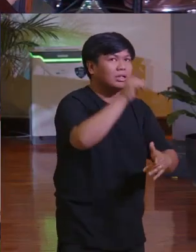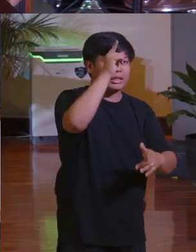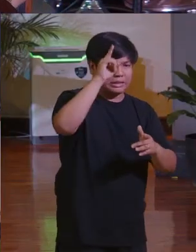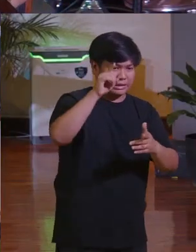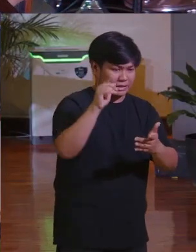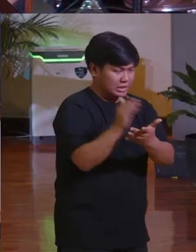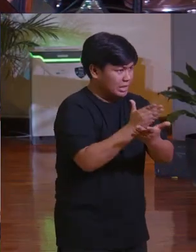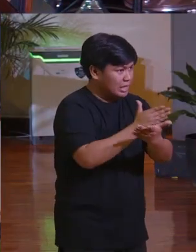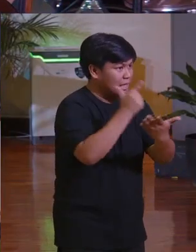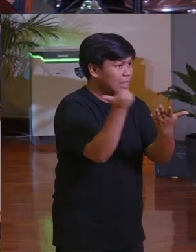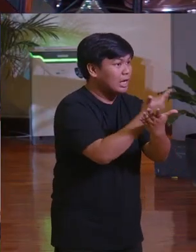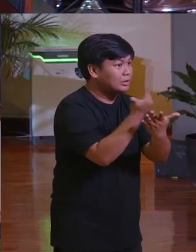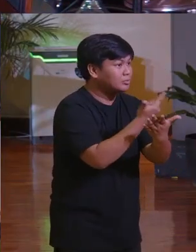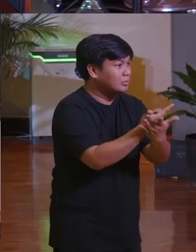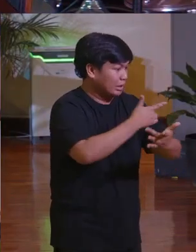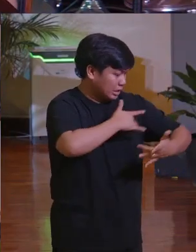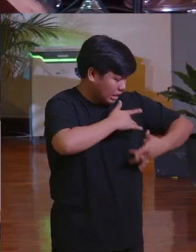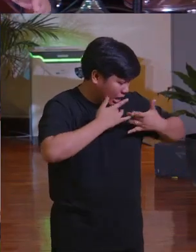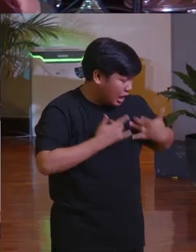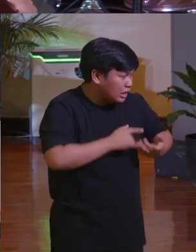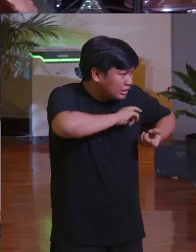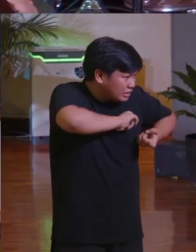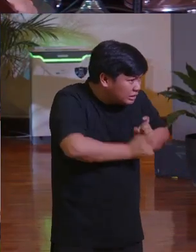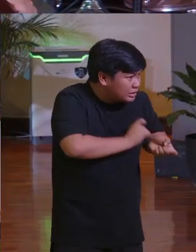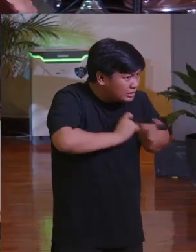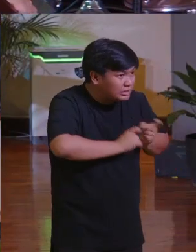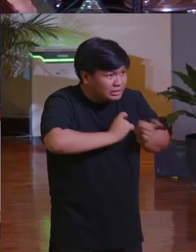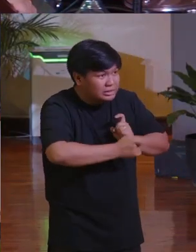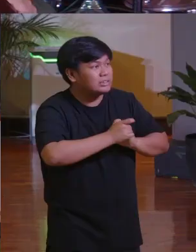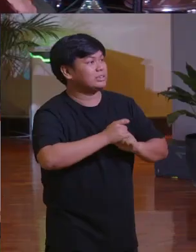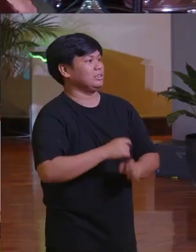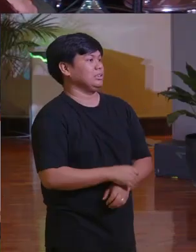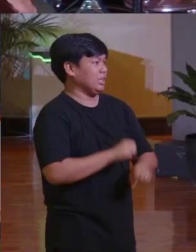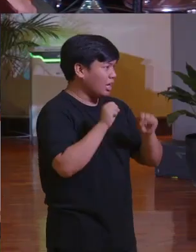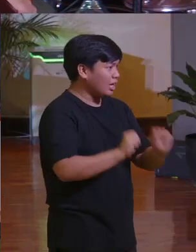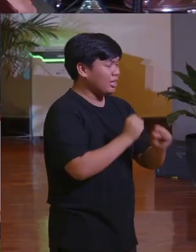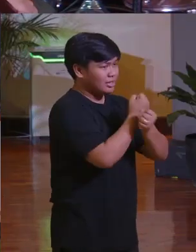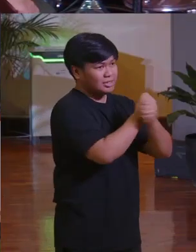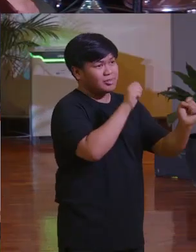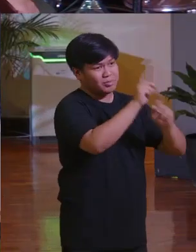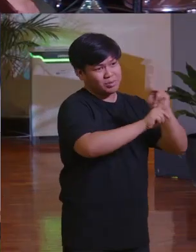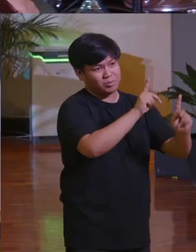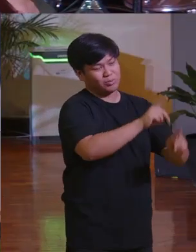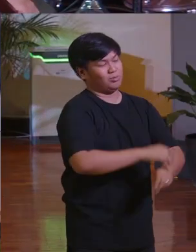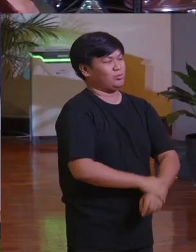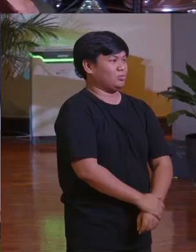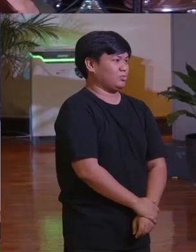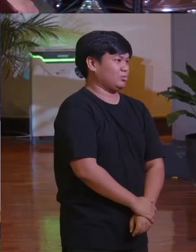ay kikilos sa kanilang mga puso't isipan hanggang sila ay maligtas.